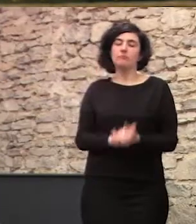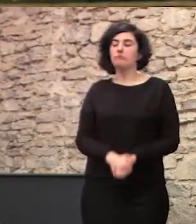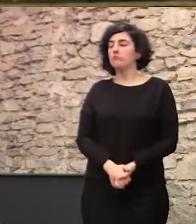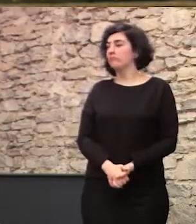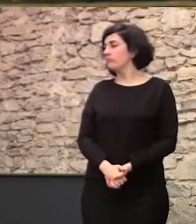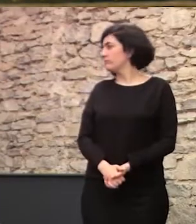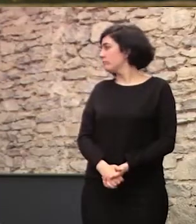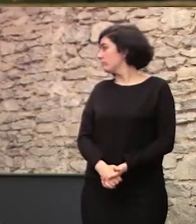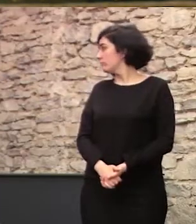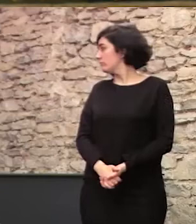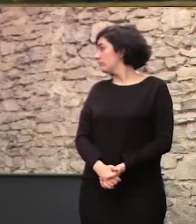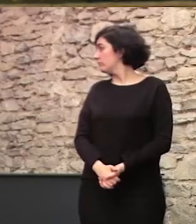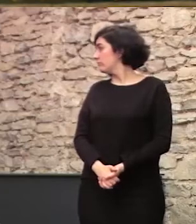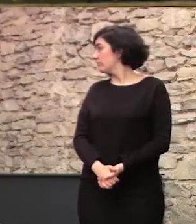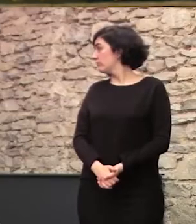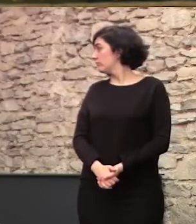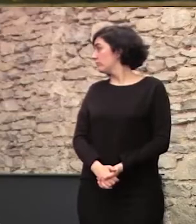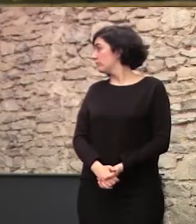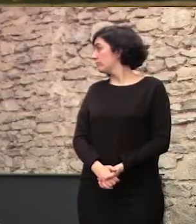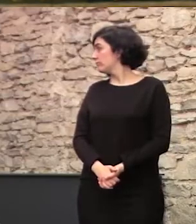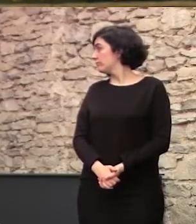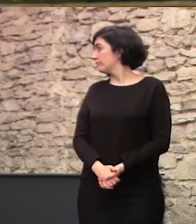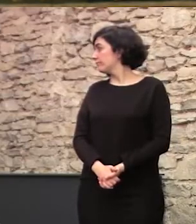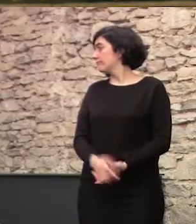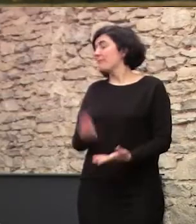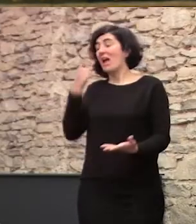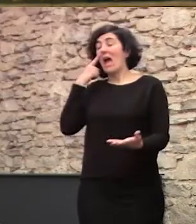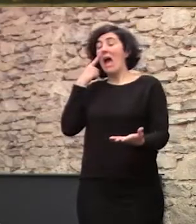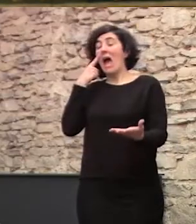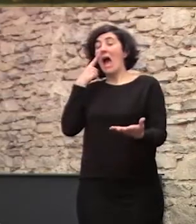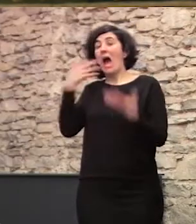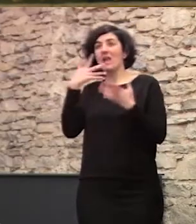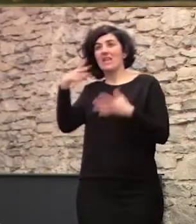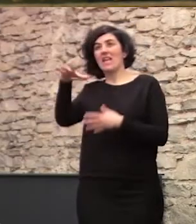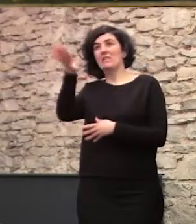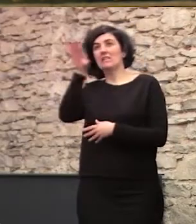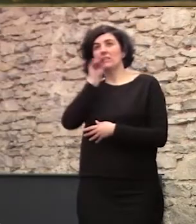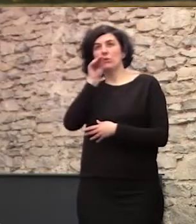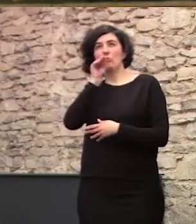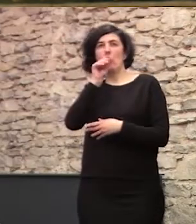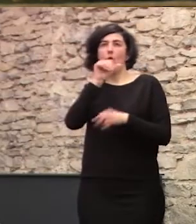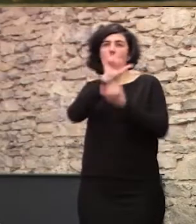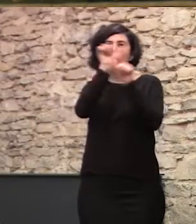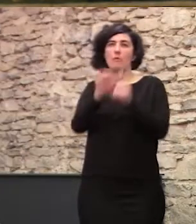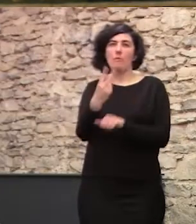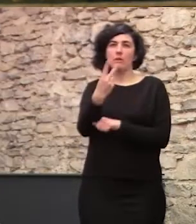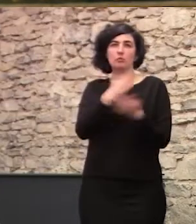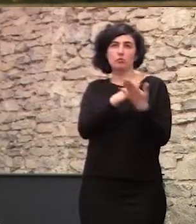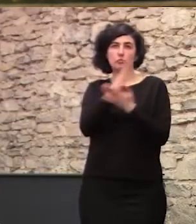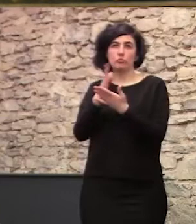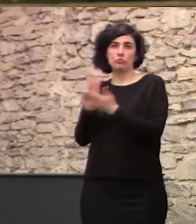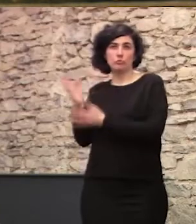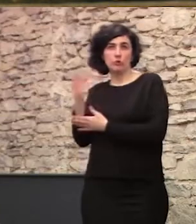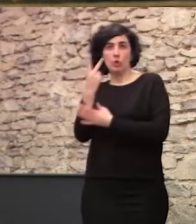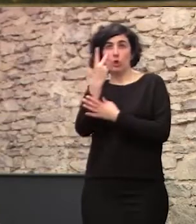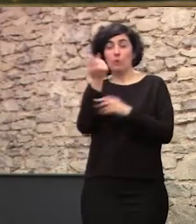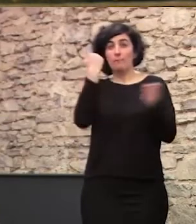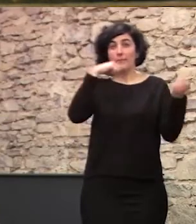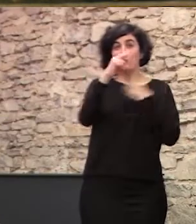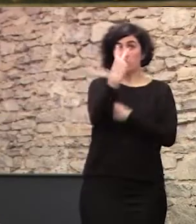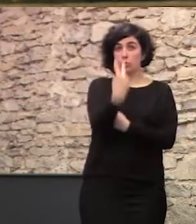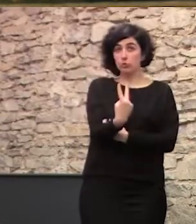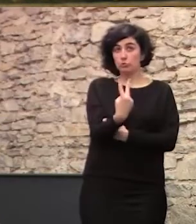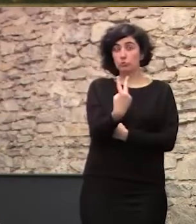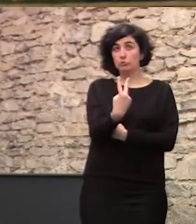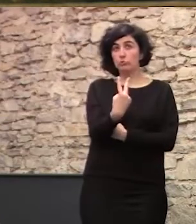Bueno, bai, arte ulertzeko bi moduena edo, baina bai daude bi pertsona horiek, Eta gero nik uste dut baita ere